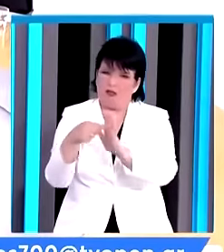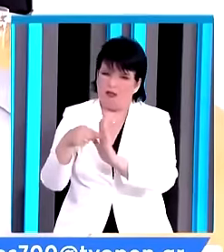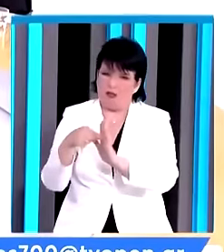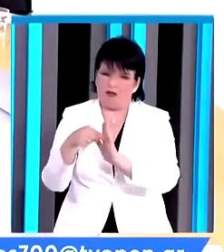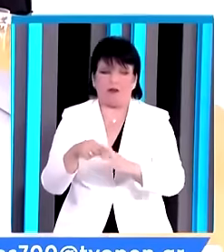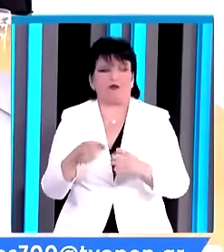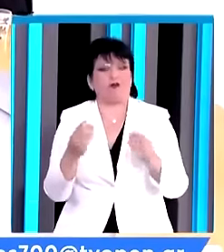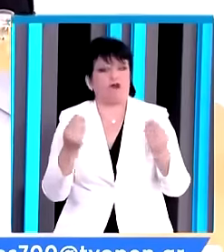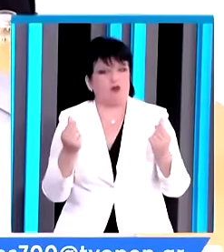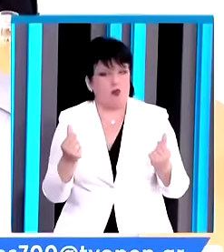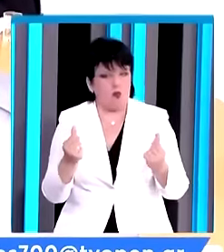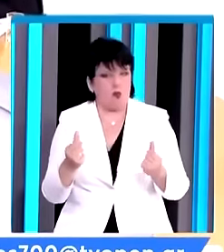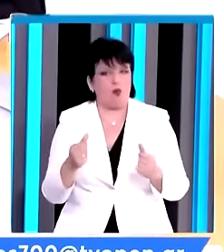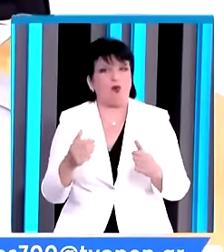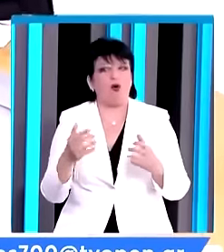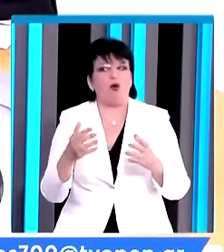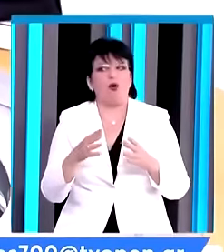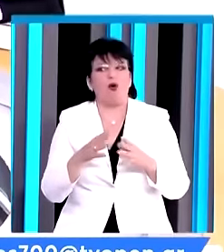Ολυμπιονίκες μας,